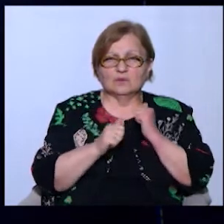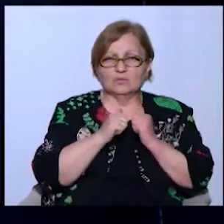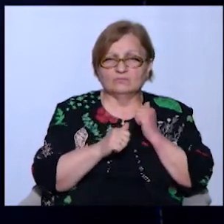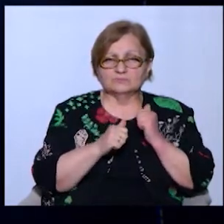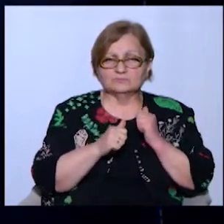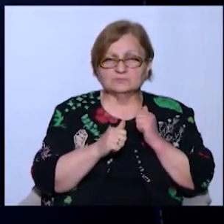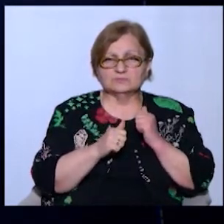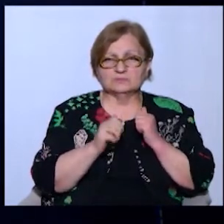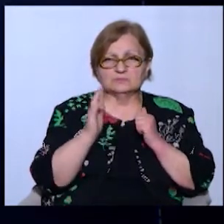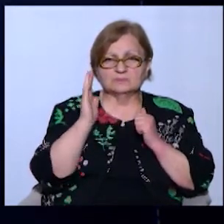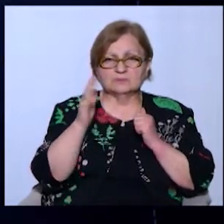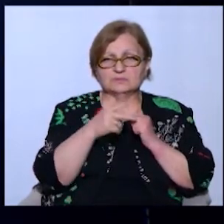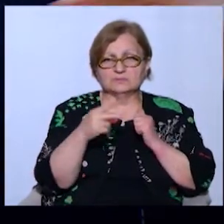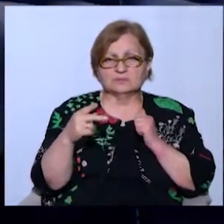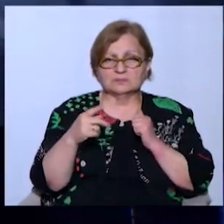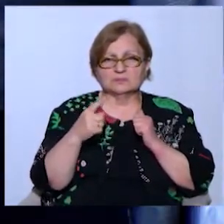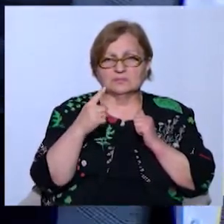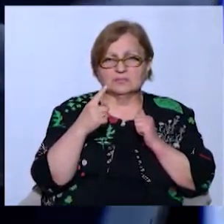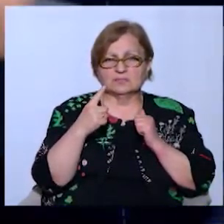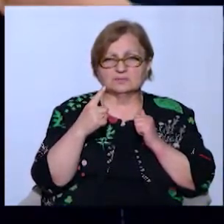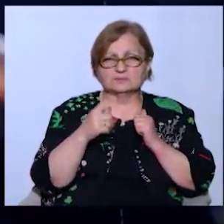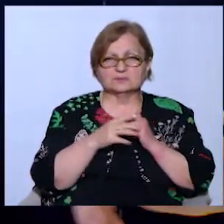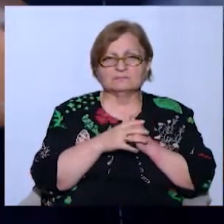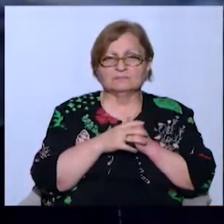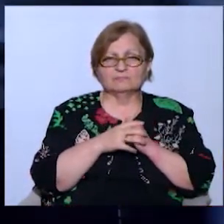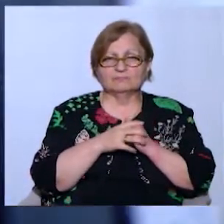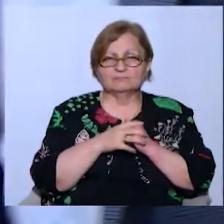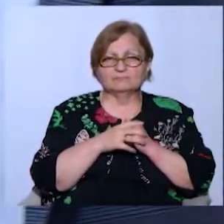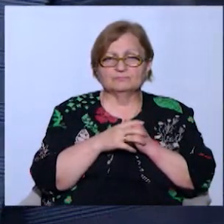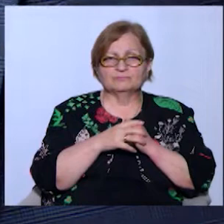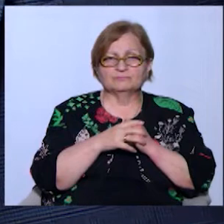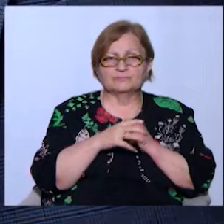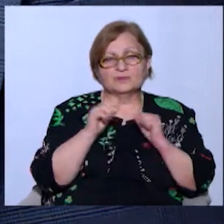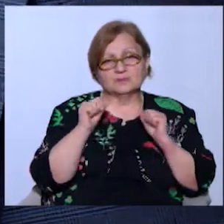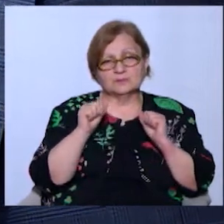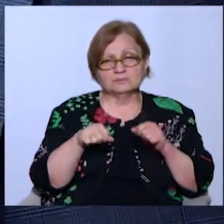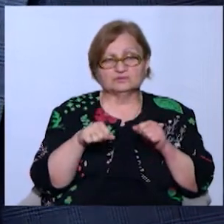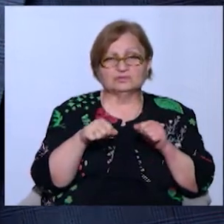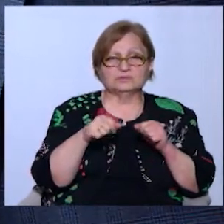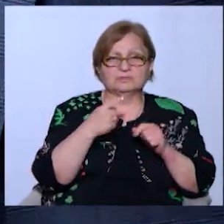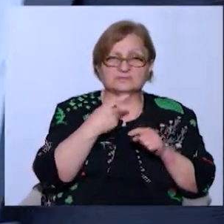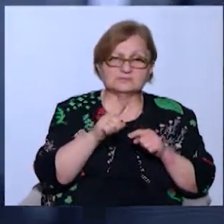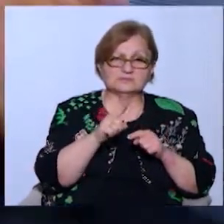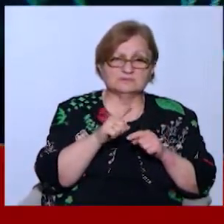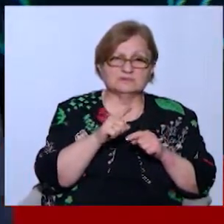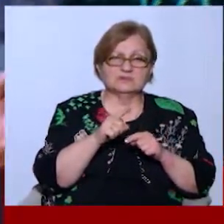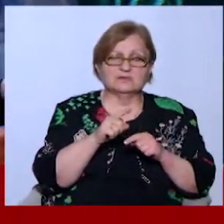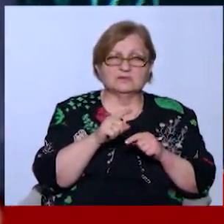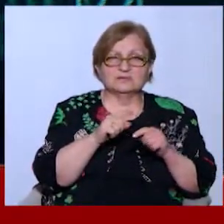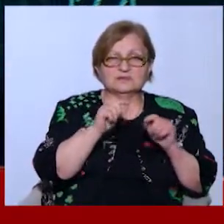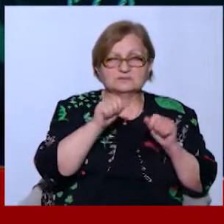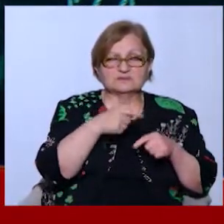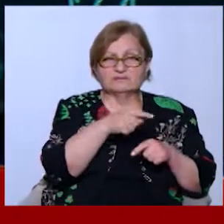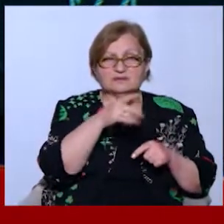ყოველთვის იქნება ერთი. შეიძლება ნებისმიერ მოდი სხვა გამოვიყოთ, ნებისმიერი სხვა